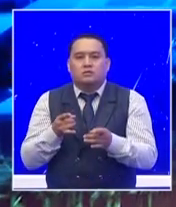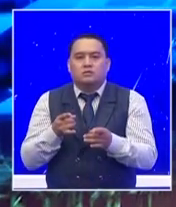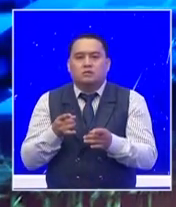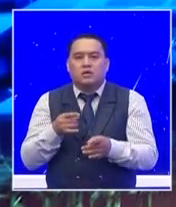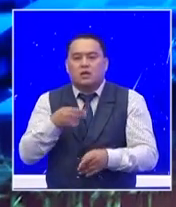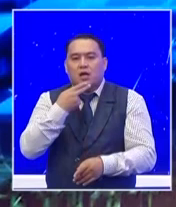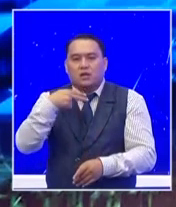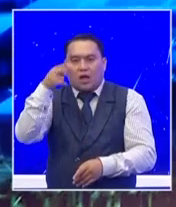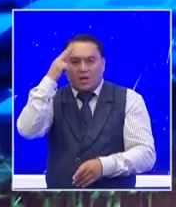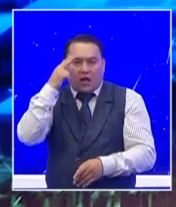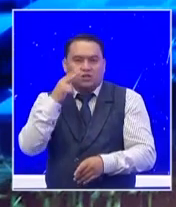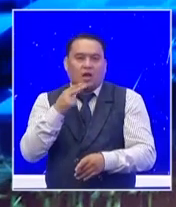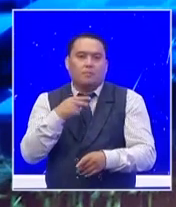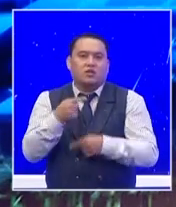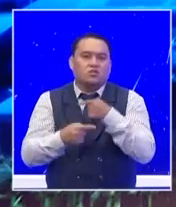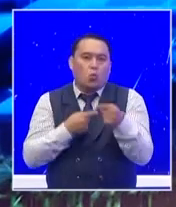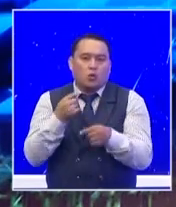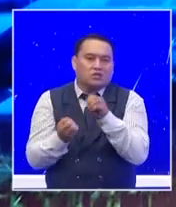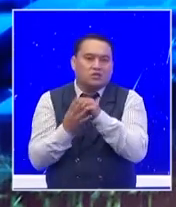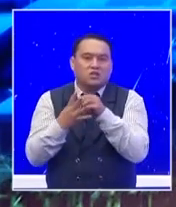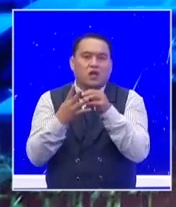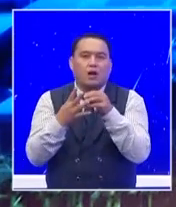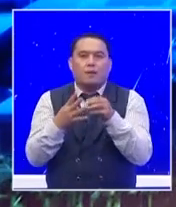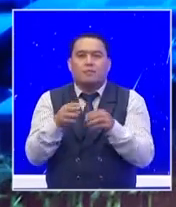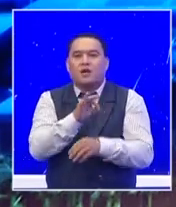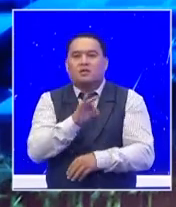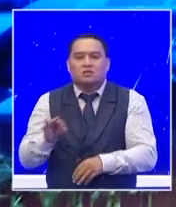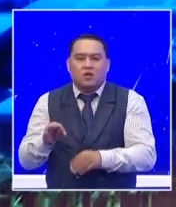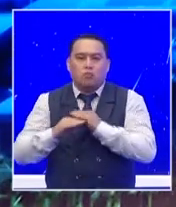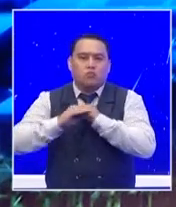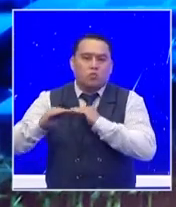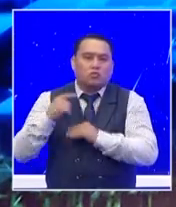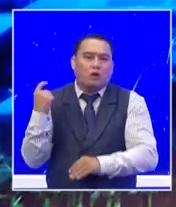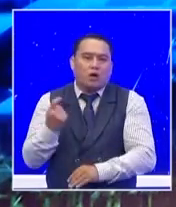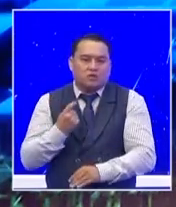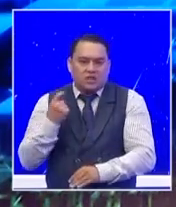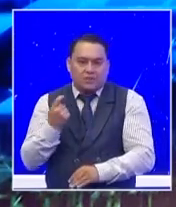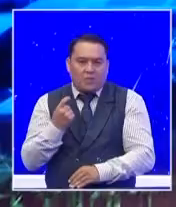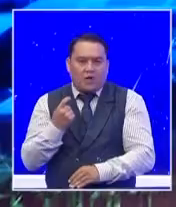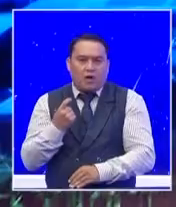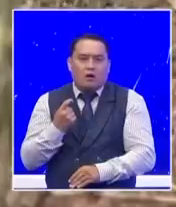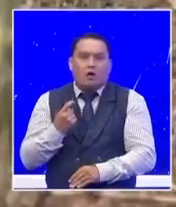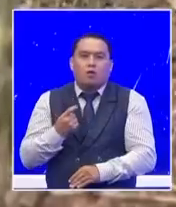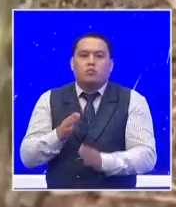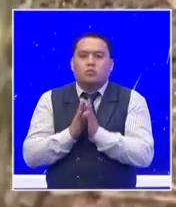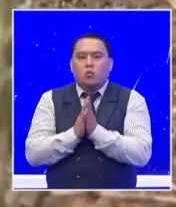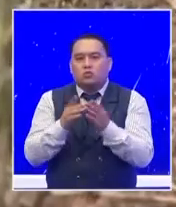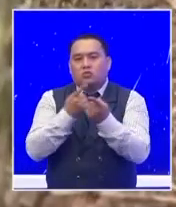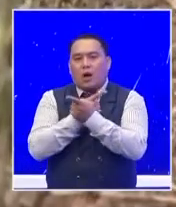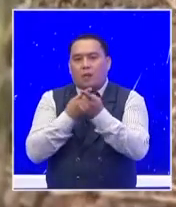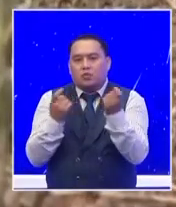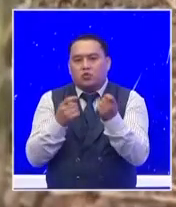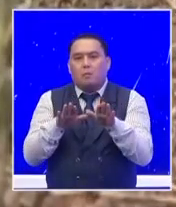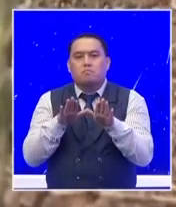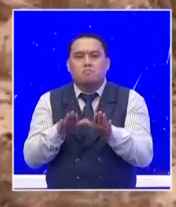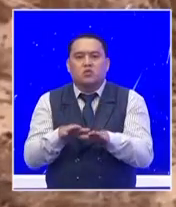самки итальянского пруса. Личинки выявлены на 14% площадей сельскохозяйственных угодий. Фермеров просят сообщать властям